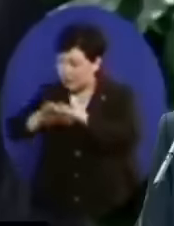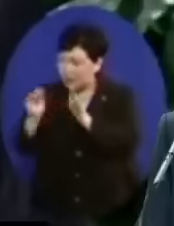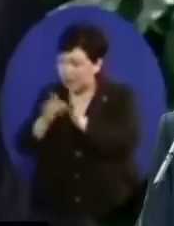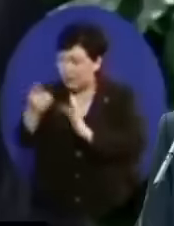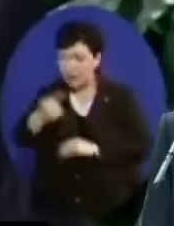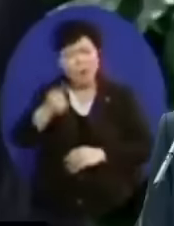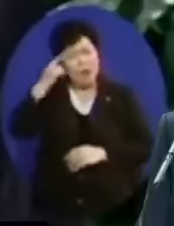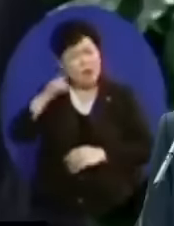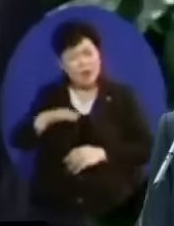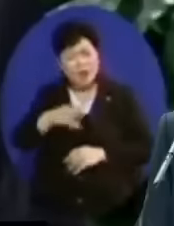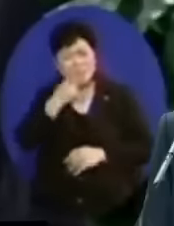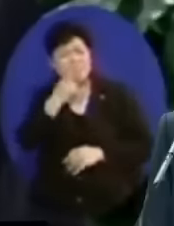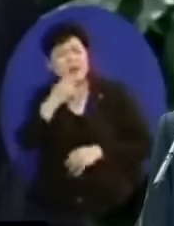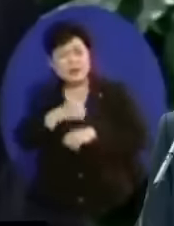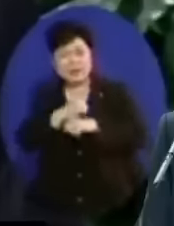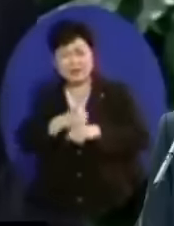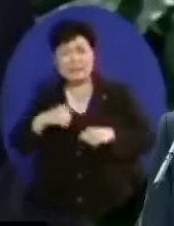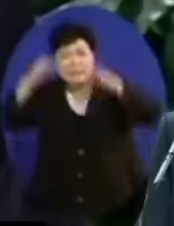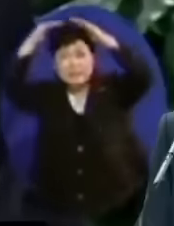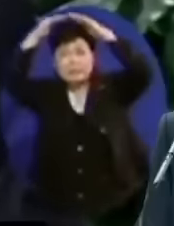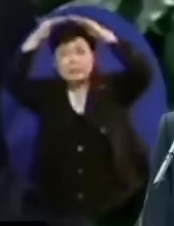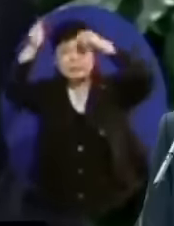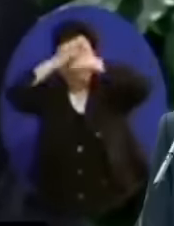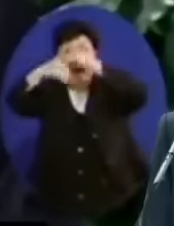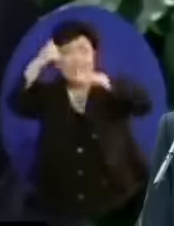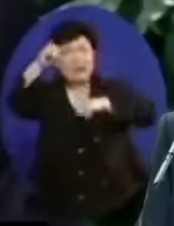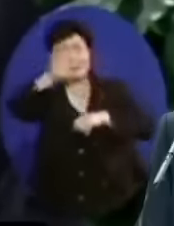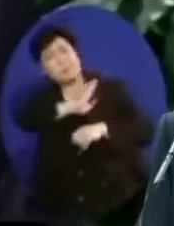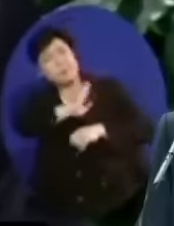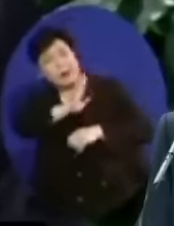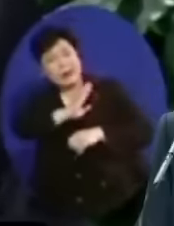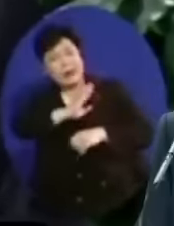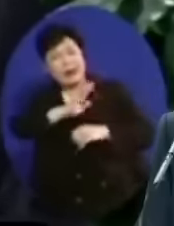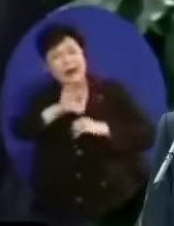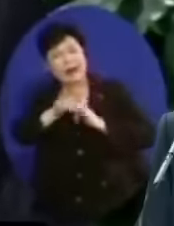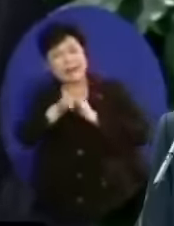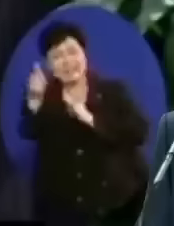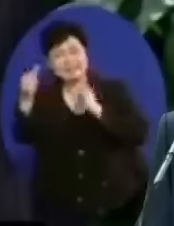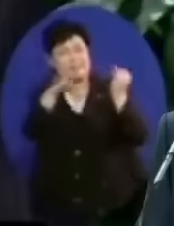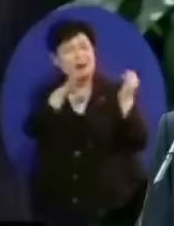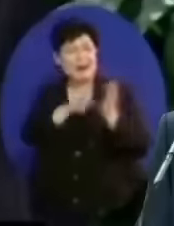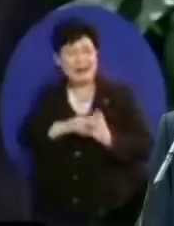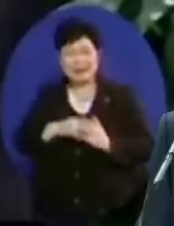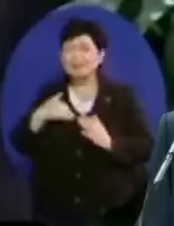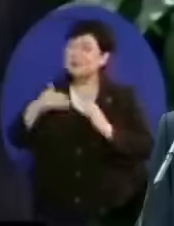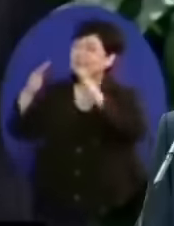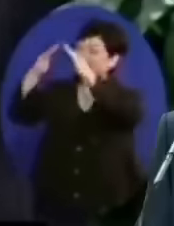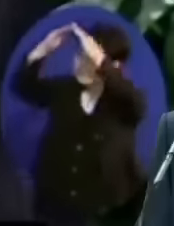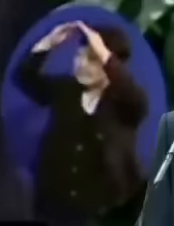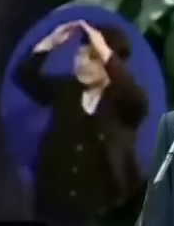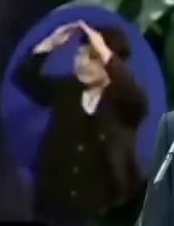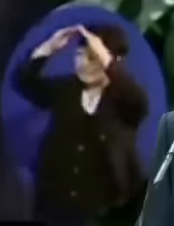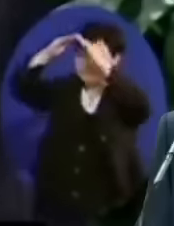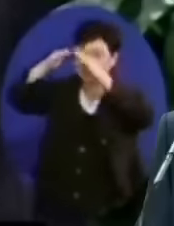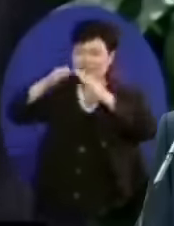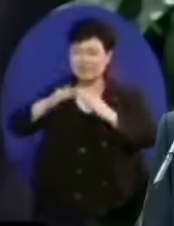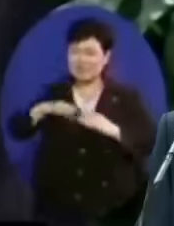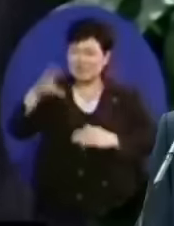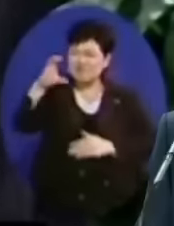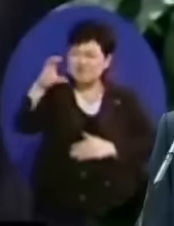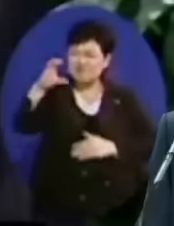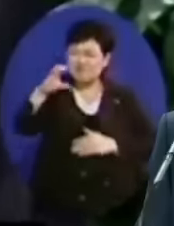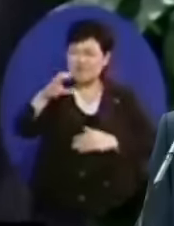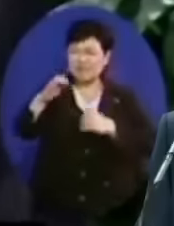담배부터 피우니까 여기는 지붕이 있어서 하나님 못 내려보십니다. 우리 집은 지붕이 아주 뜨겁게 돼